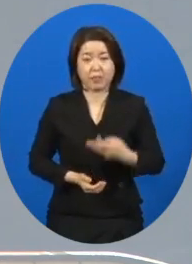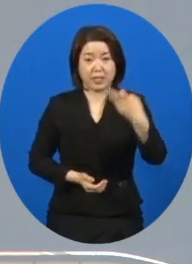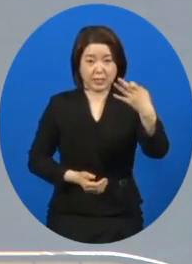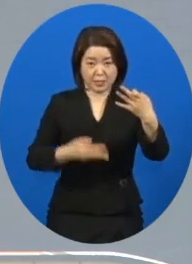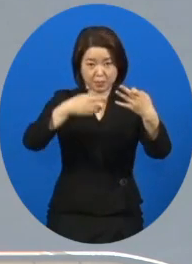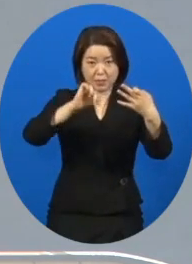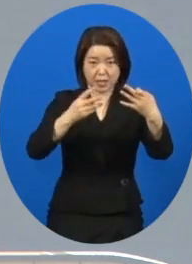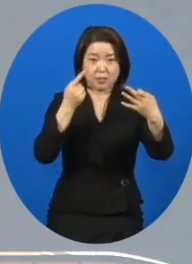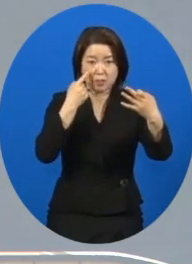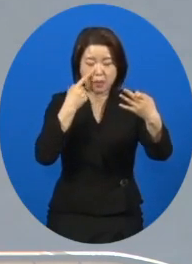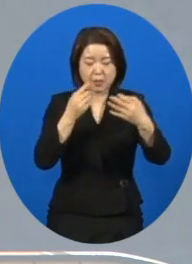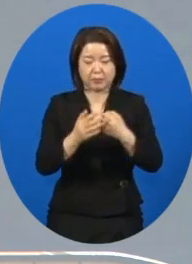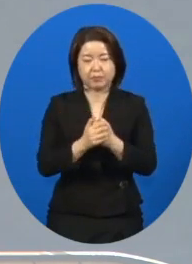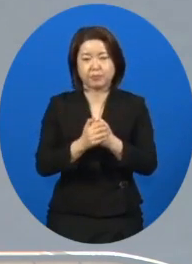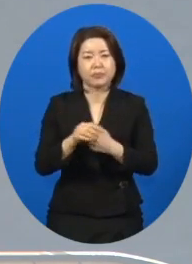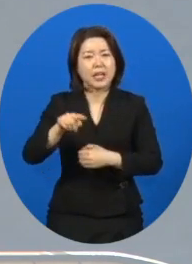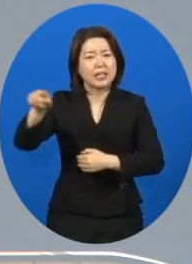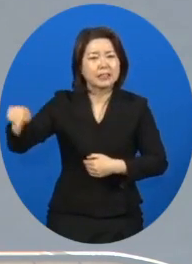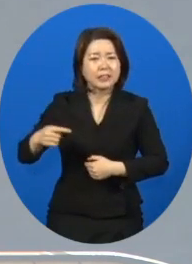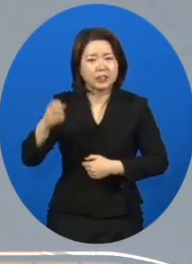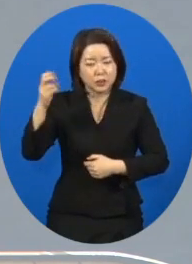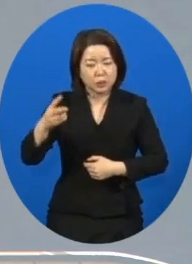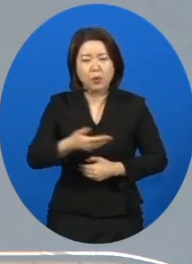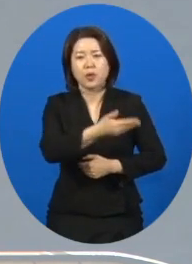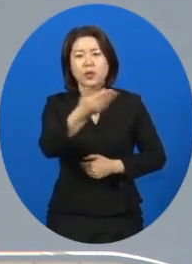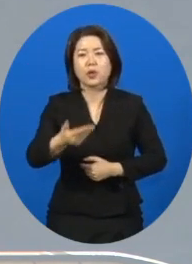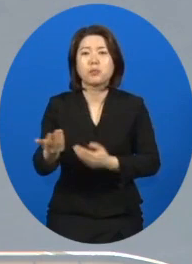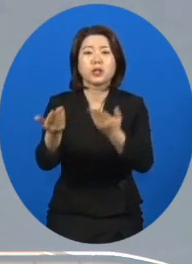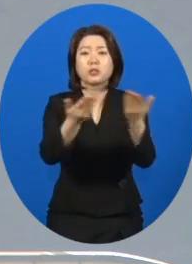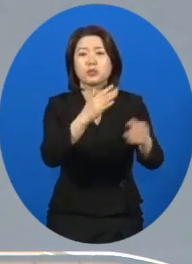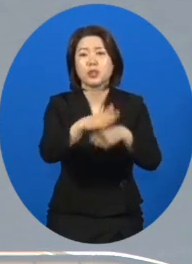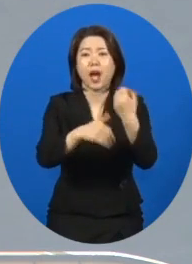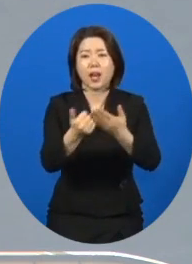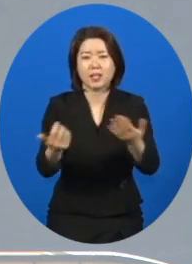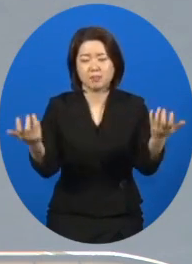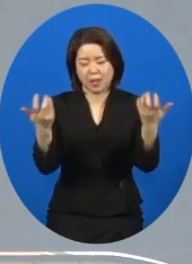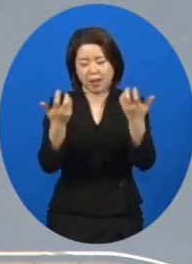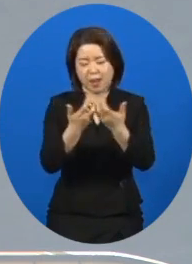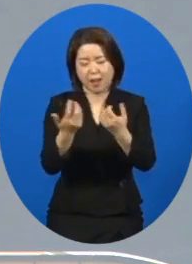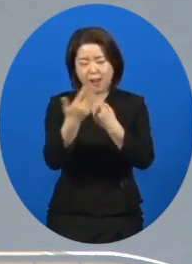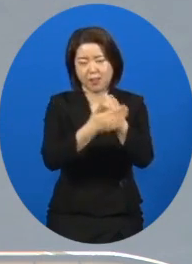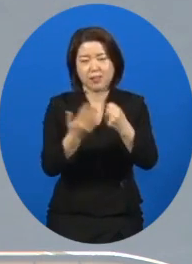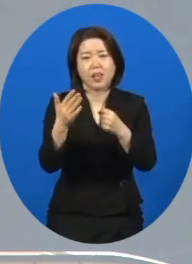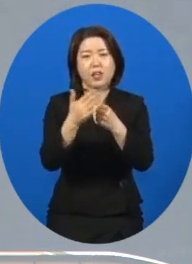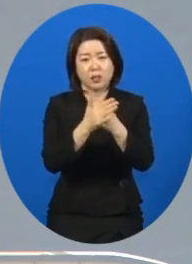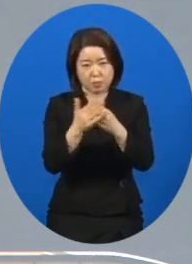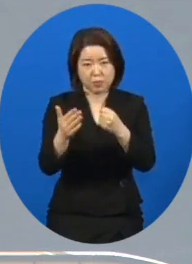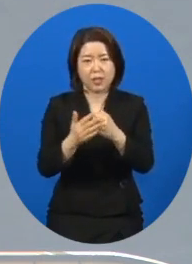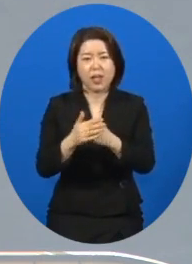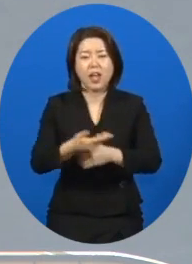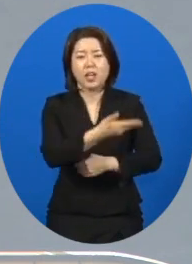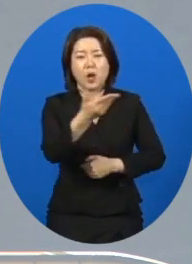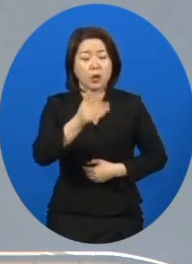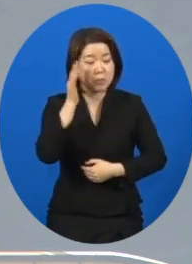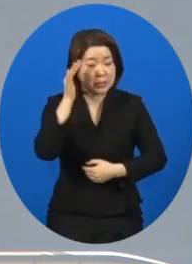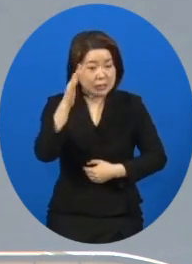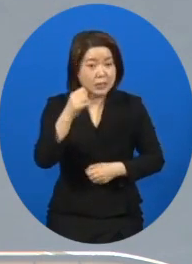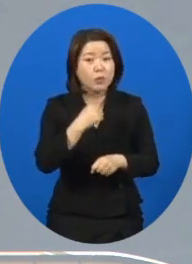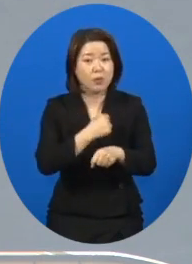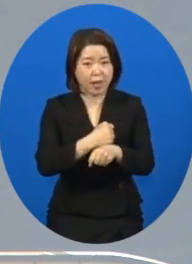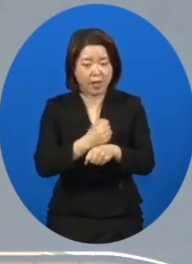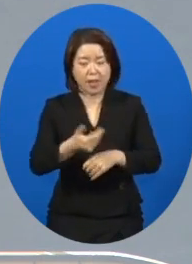봅시다. 그들은 또한 여러분에게 주신 하나님의 넘치는 은혜 때문에 여러분을